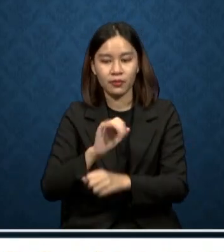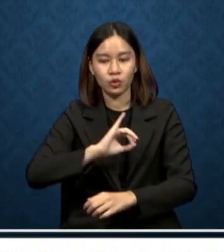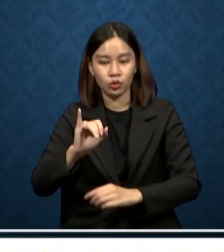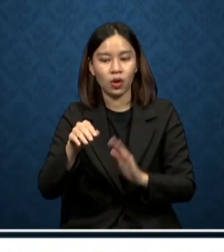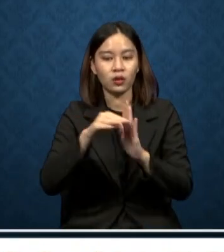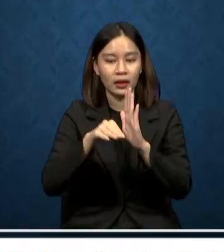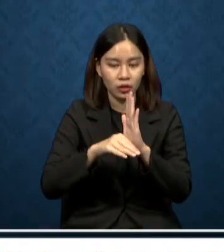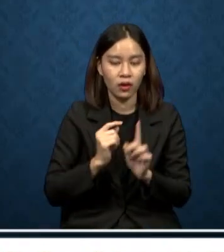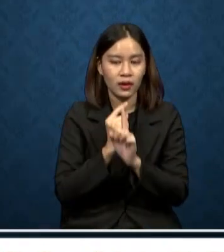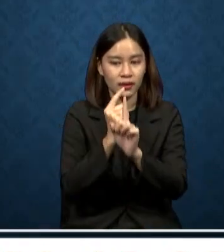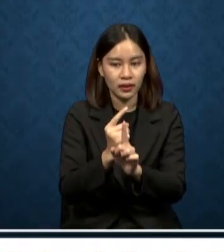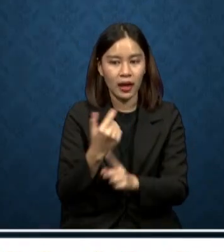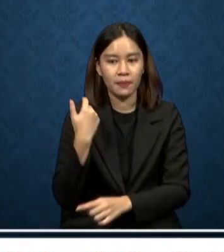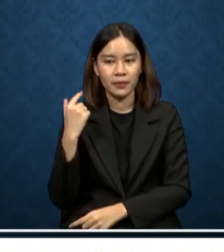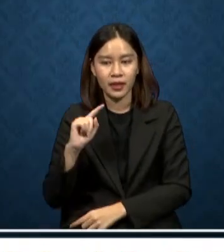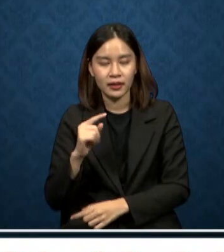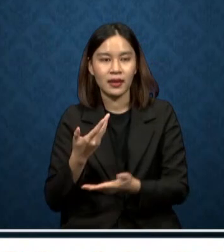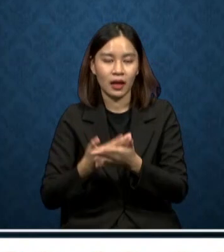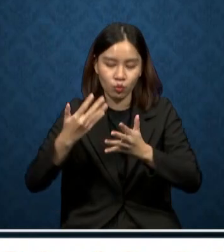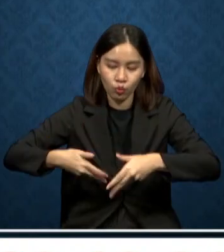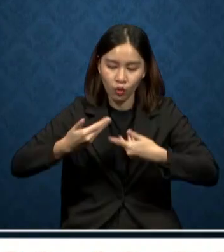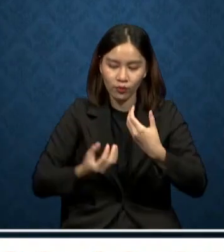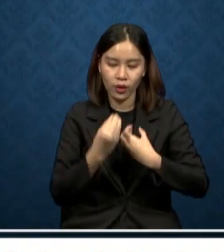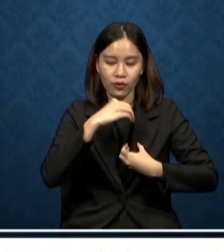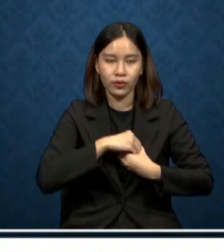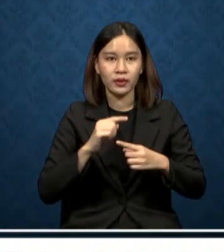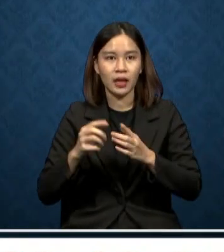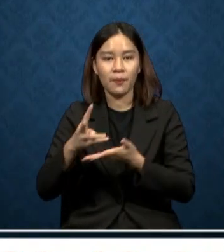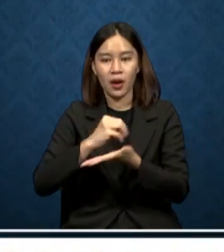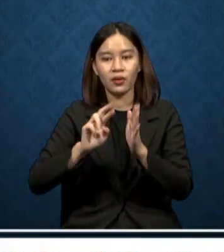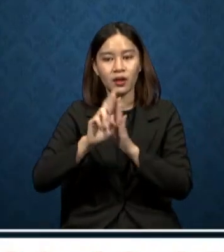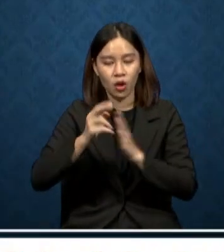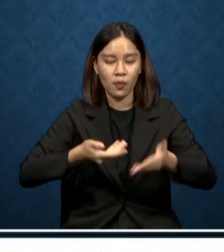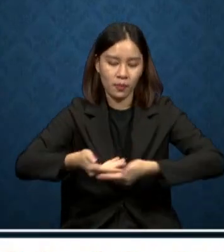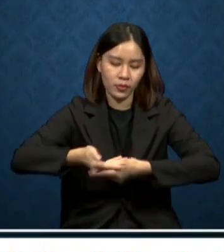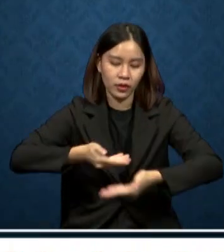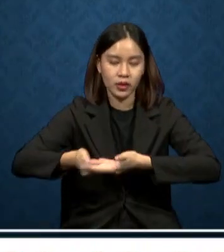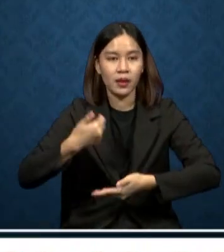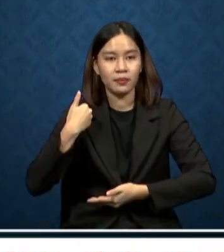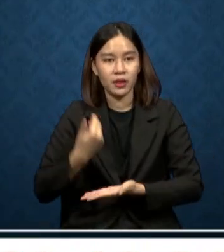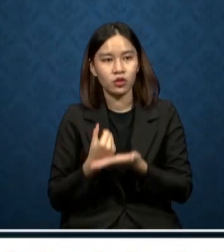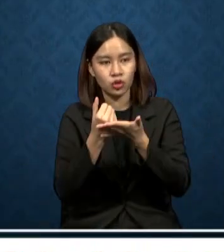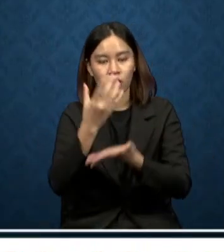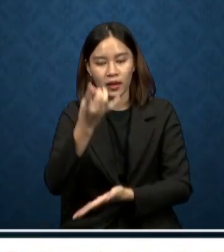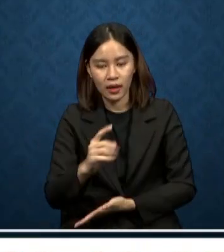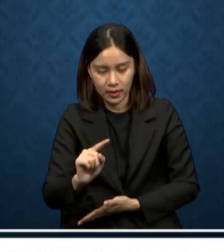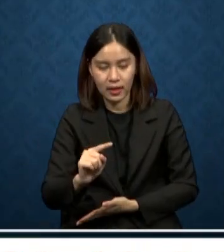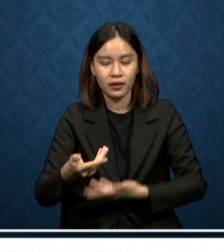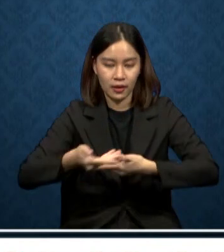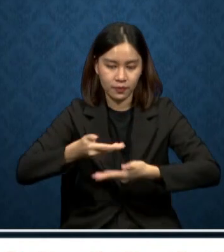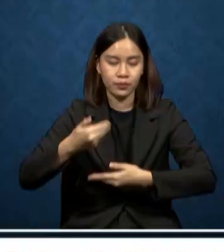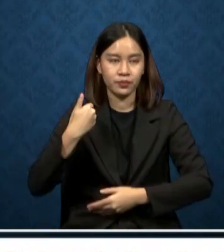ามขนตอนหรือทำคมรคาตศูิข้นก็มาแลกเปไมแล้เป็นใหแลได้ช่วยเหือไปอย่ไรบ้าง disciple